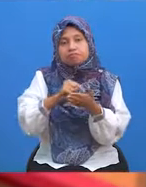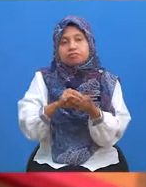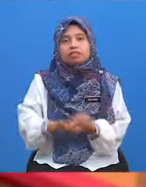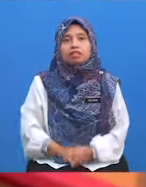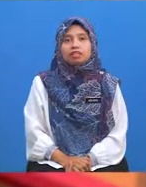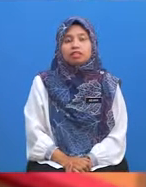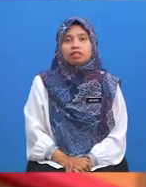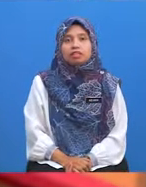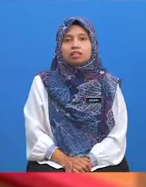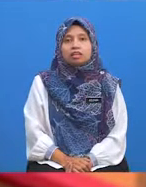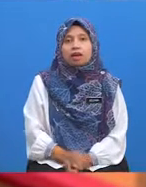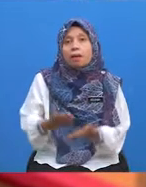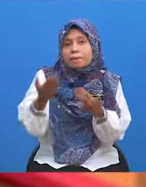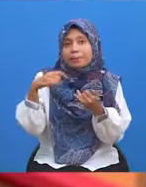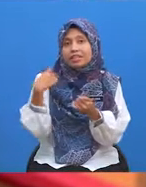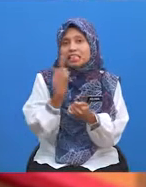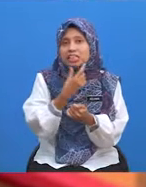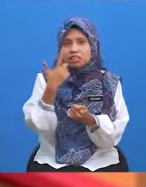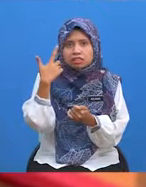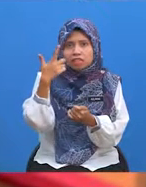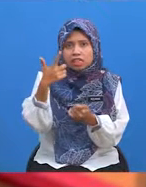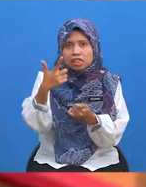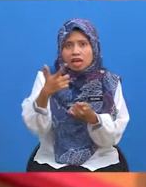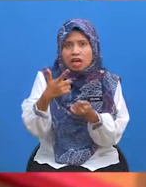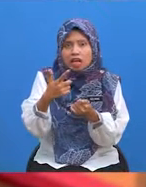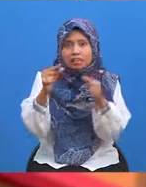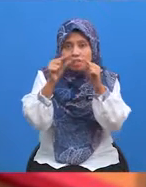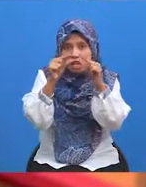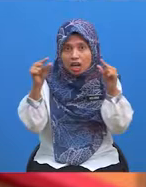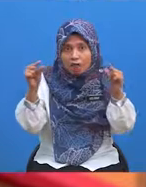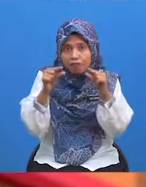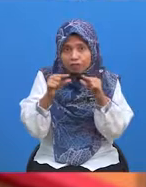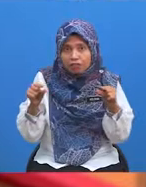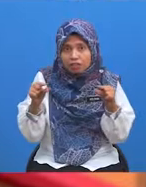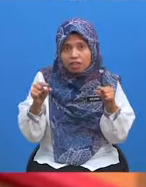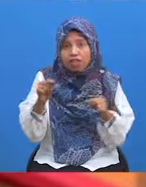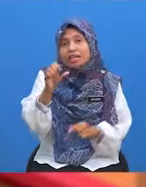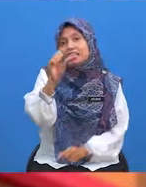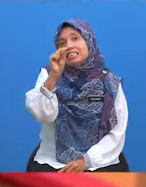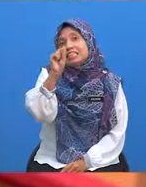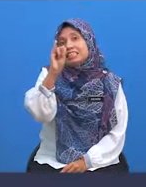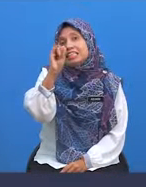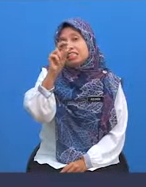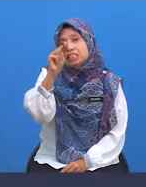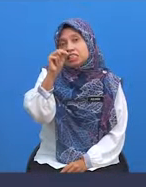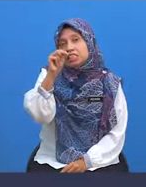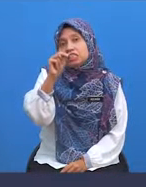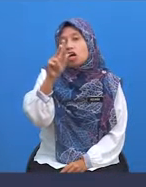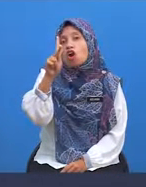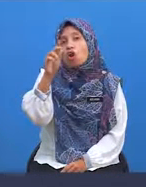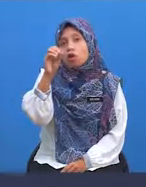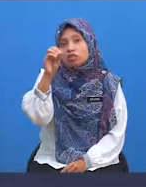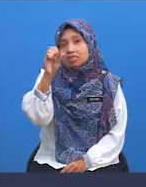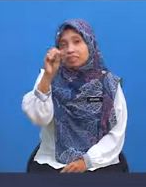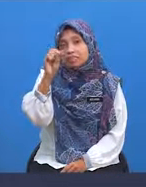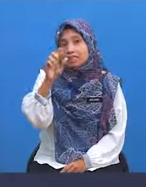Mari kita lihat bentuk graf bagi fungsi sinus, kosinus dan juga tangent. Kita